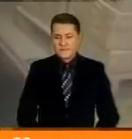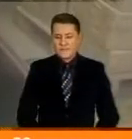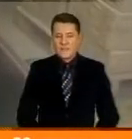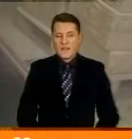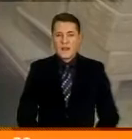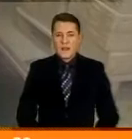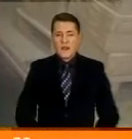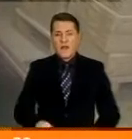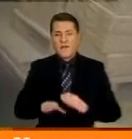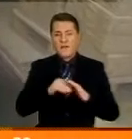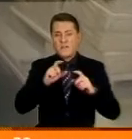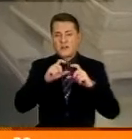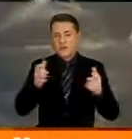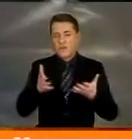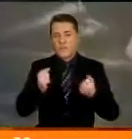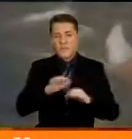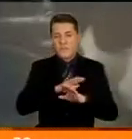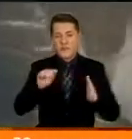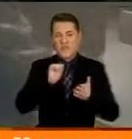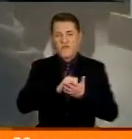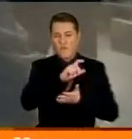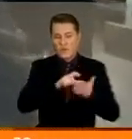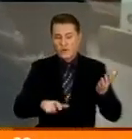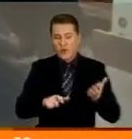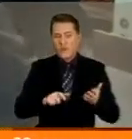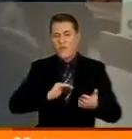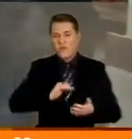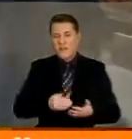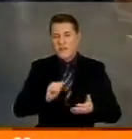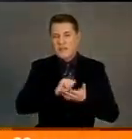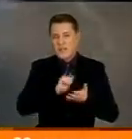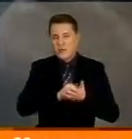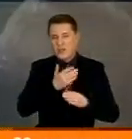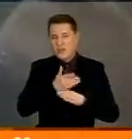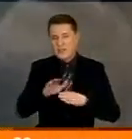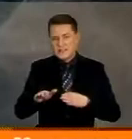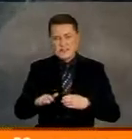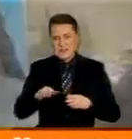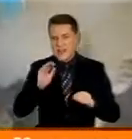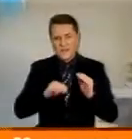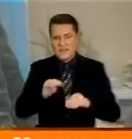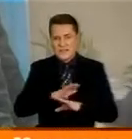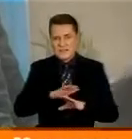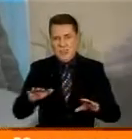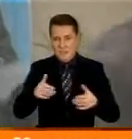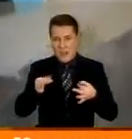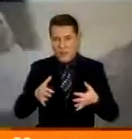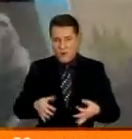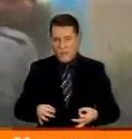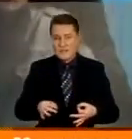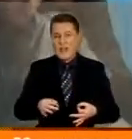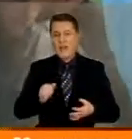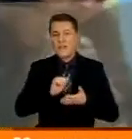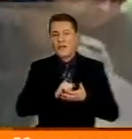Місцевий тервиборчком не прийняв бюлетенів, виготовлених у приватній друкарні, бо частина з них виявилася не запакована, а в окремих примірниках